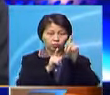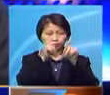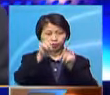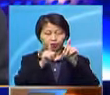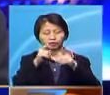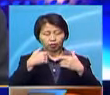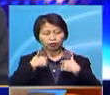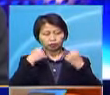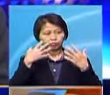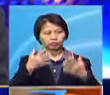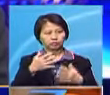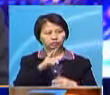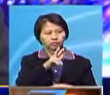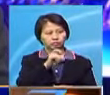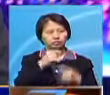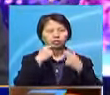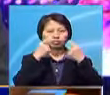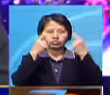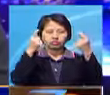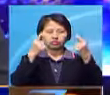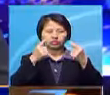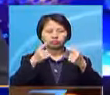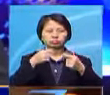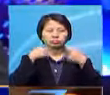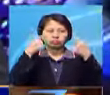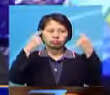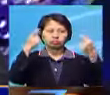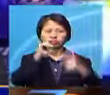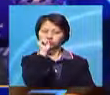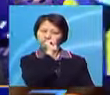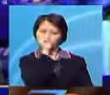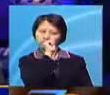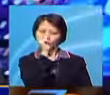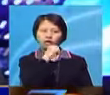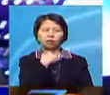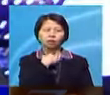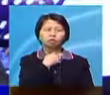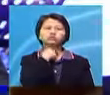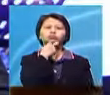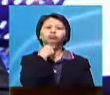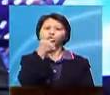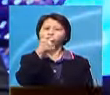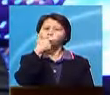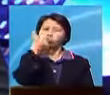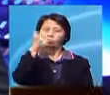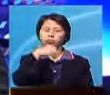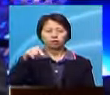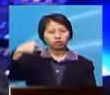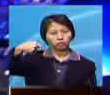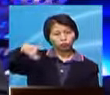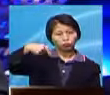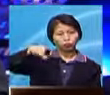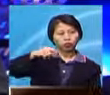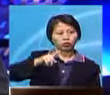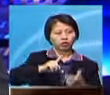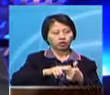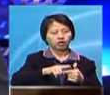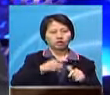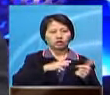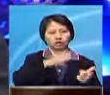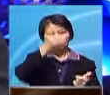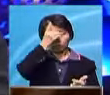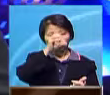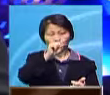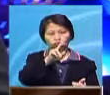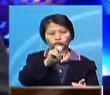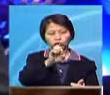banyak melahirkan produk-produk yang berjaya melakar kejayaan sebagai penyanyi yang memiliki vokal terbaik dan berkualiti, antaranya Allahyarham Datuk